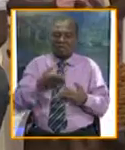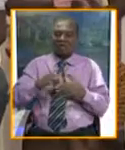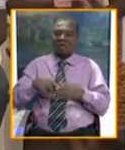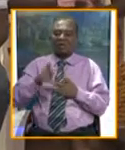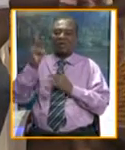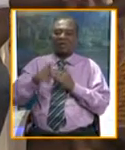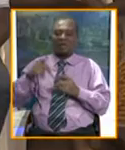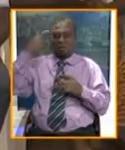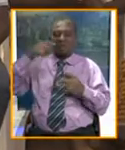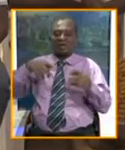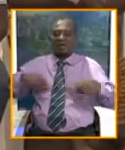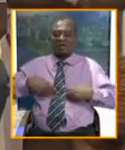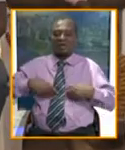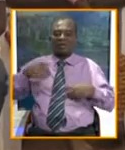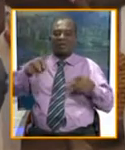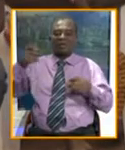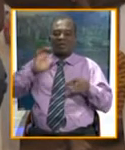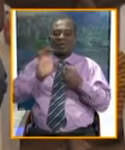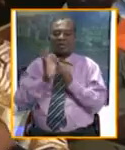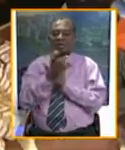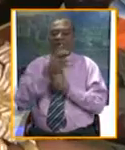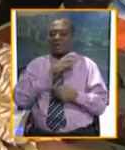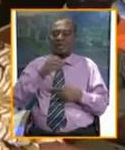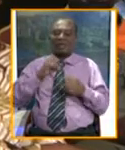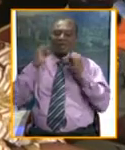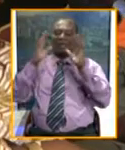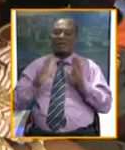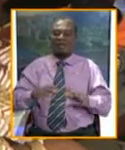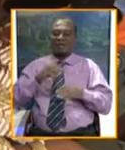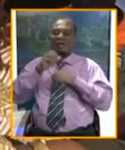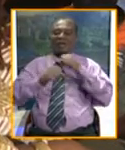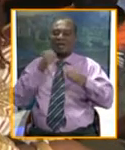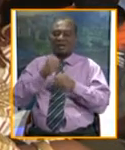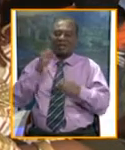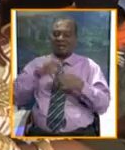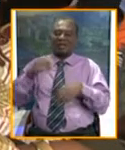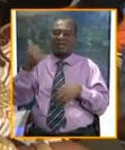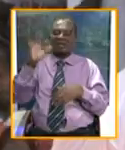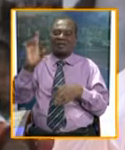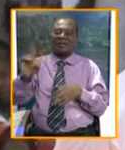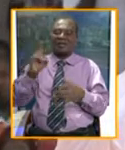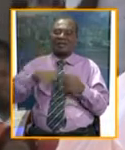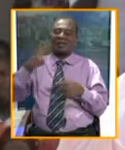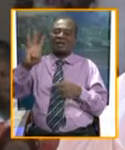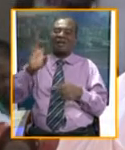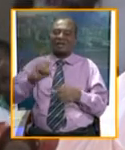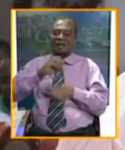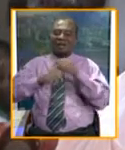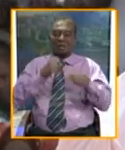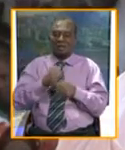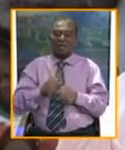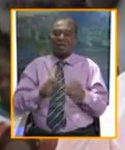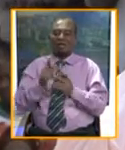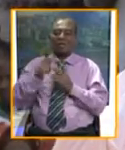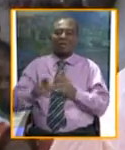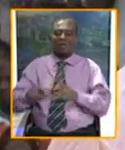à l'endroit des jeunes, à la seule condition d'être ivoirien et âgé de 18 à 40 ans. Ce programme piloté par le